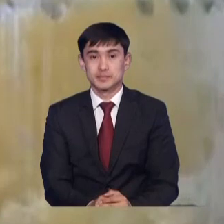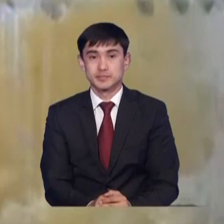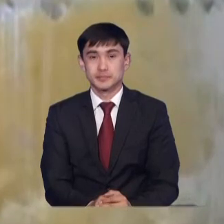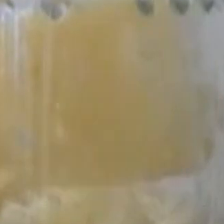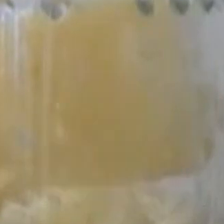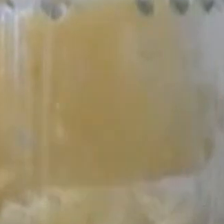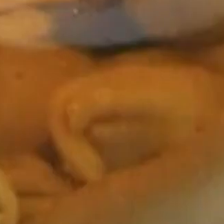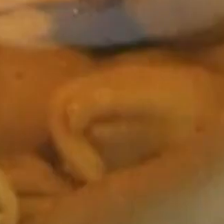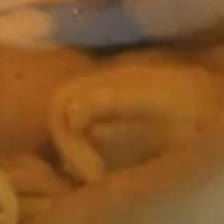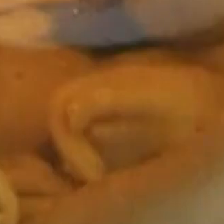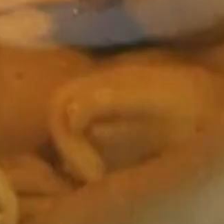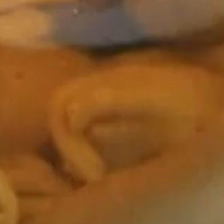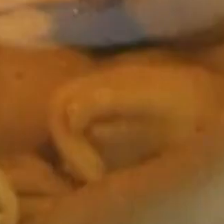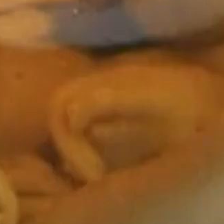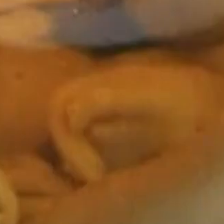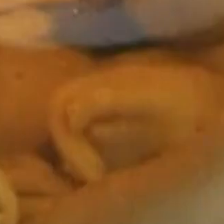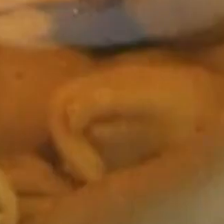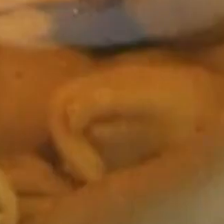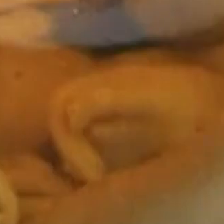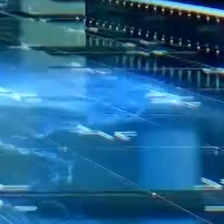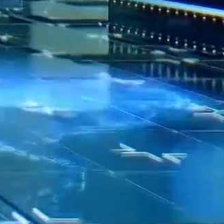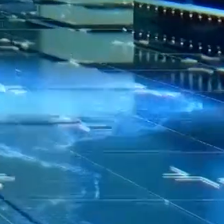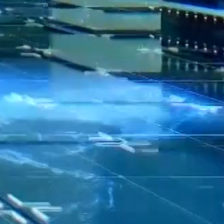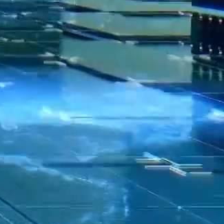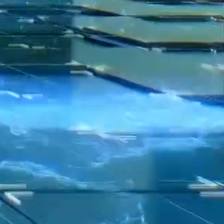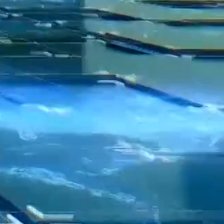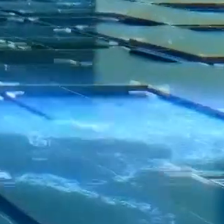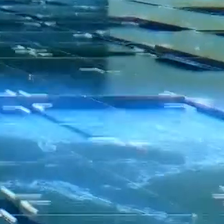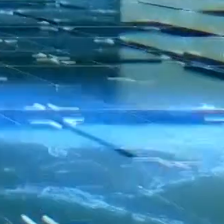Искакова по материалам интернет-ресурсов